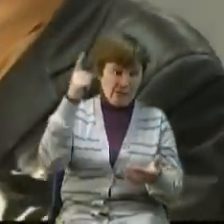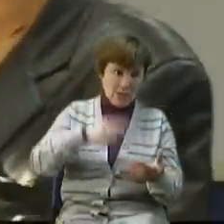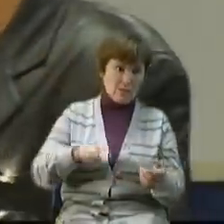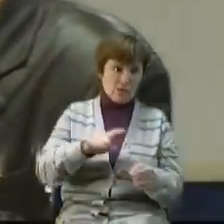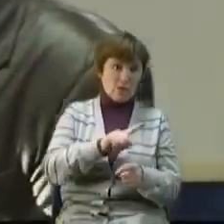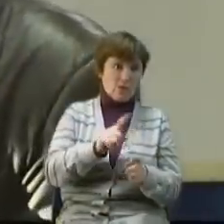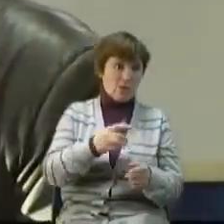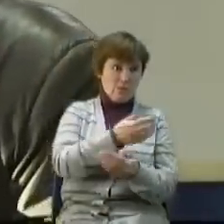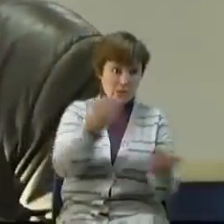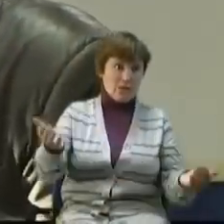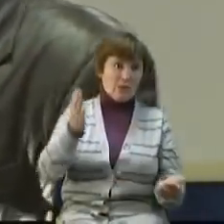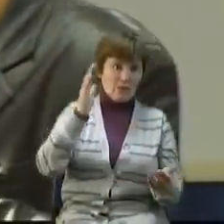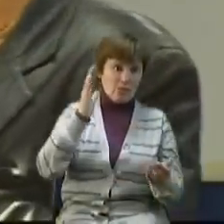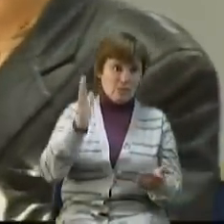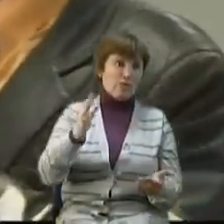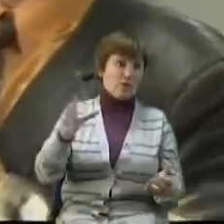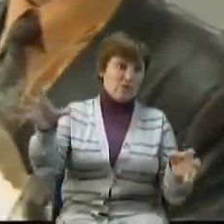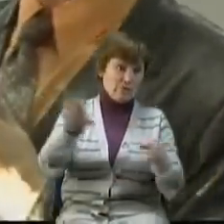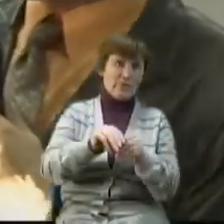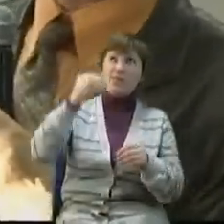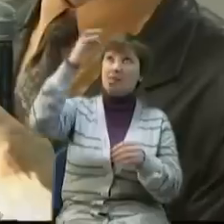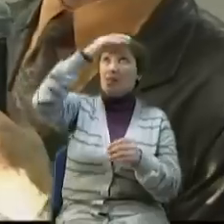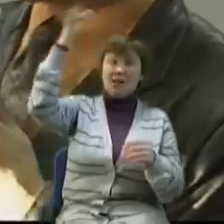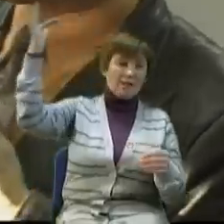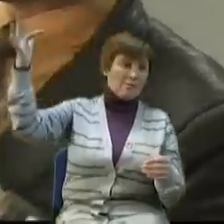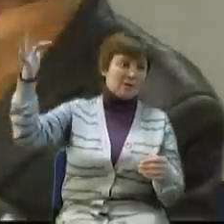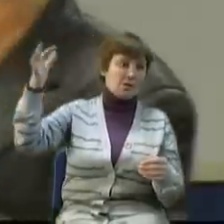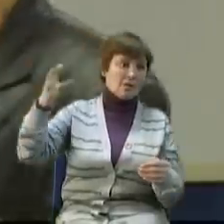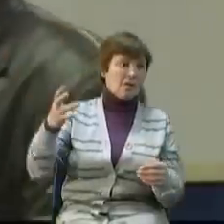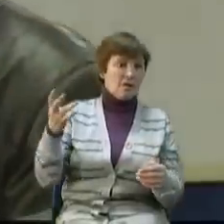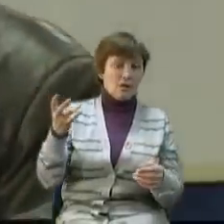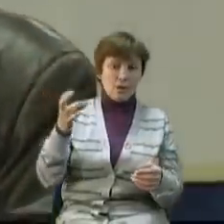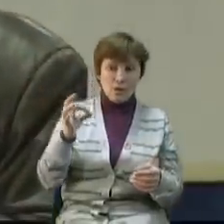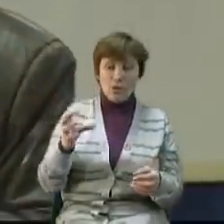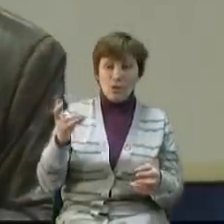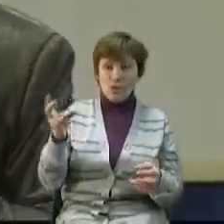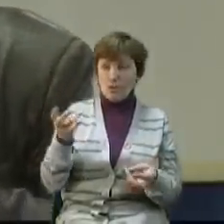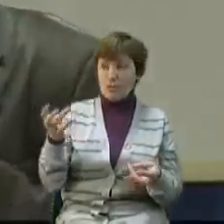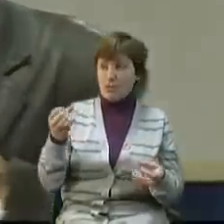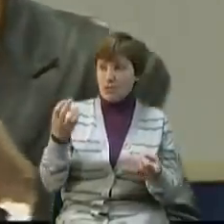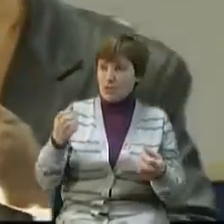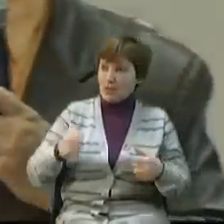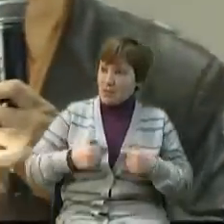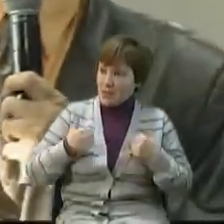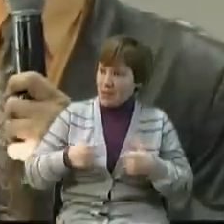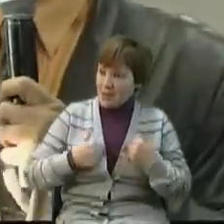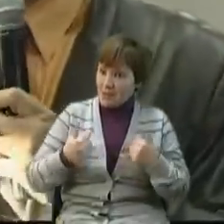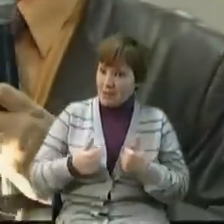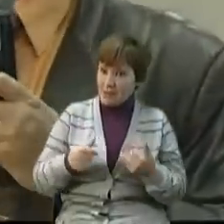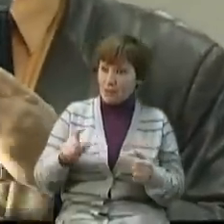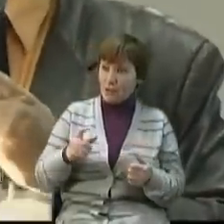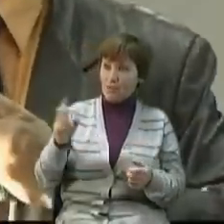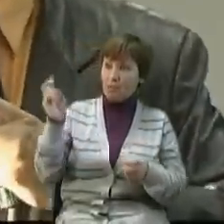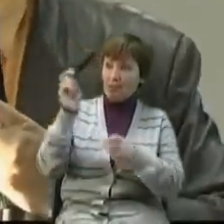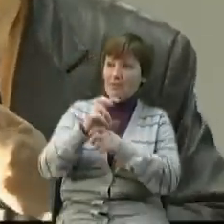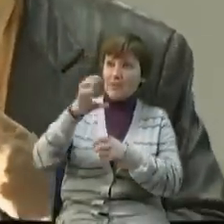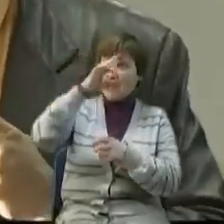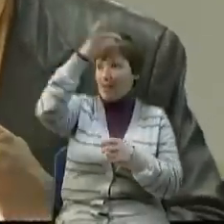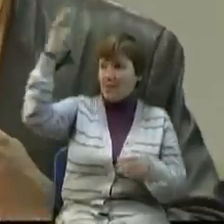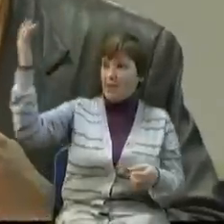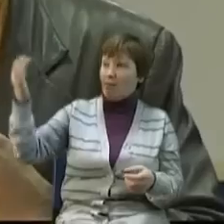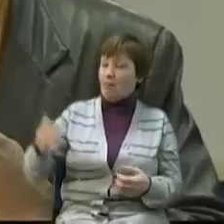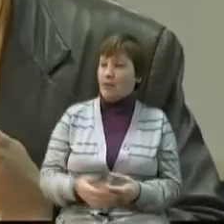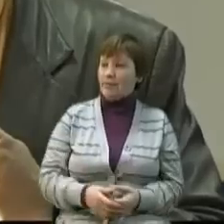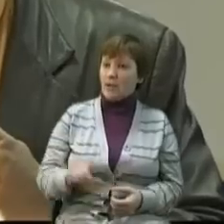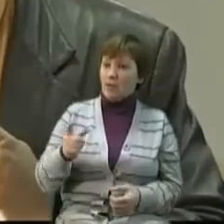еще нужно служить, нам еще нужно положить какие-то усилия, чтобы действительно быть с этим ребенком и с Иисусом Христом там